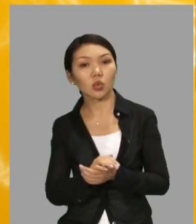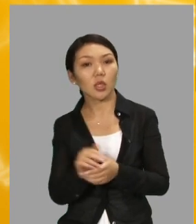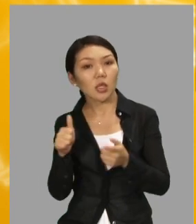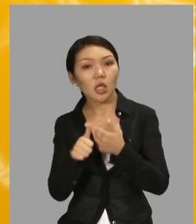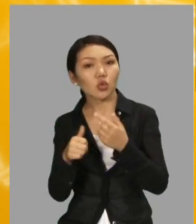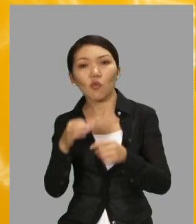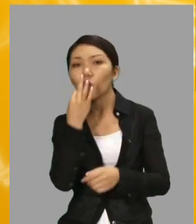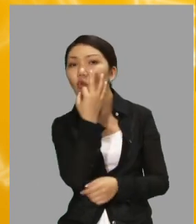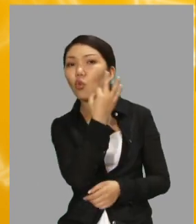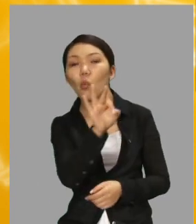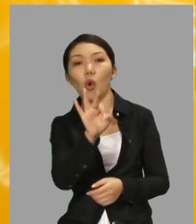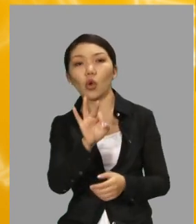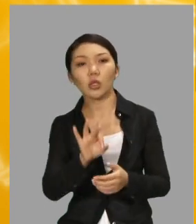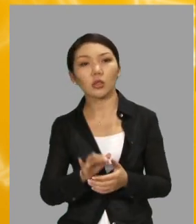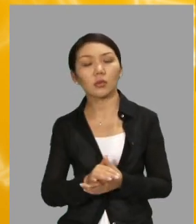любой.